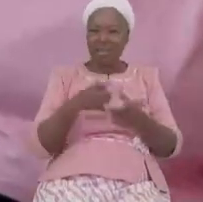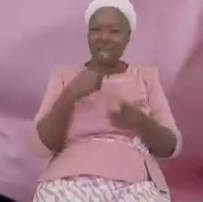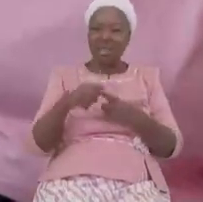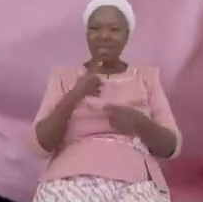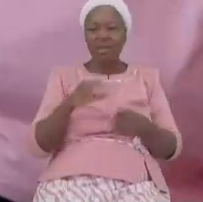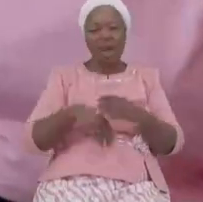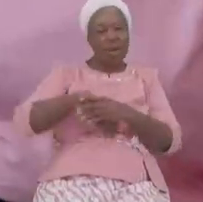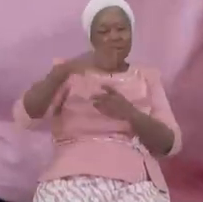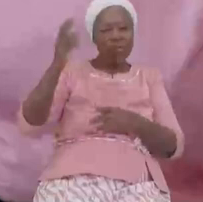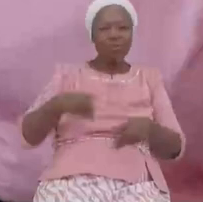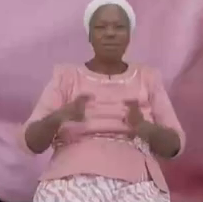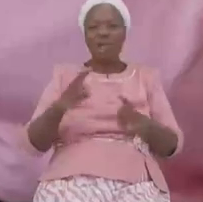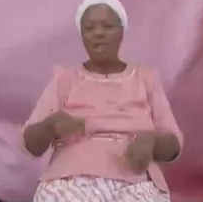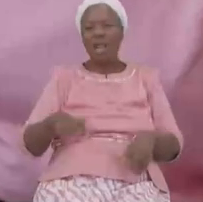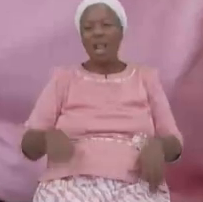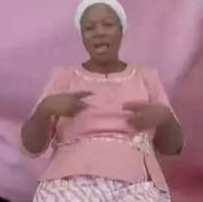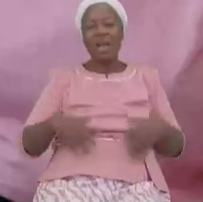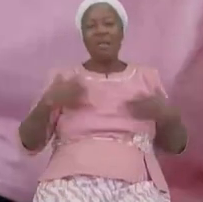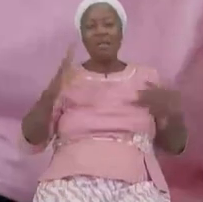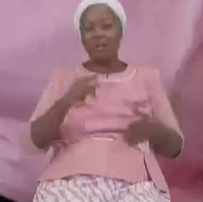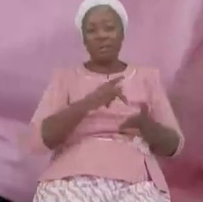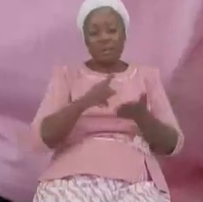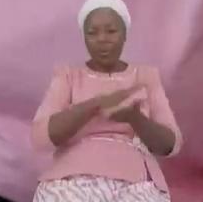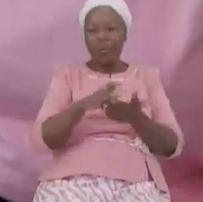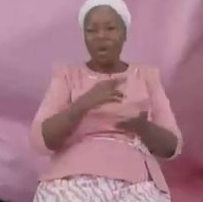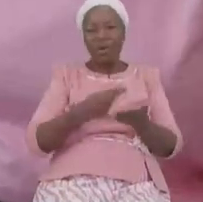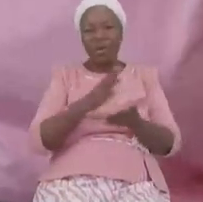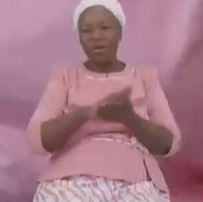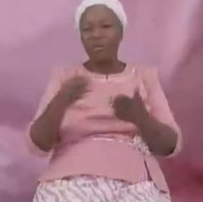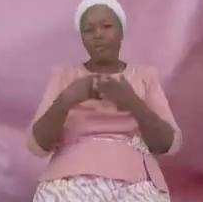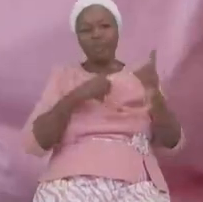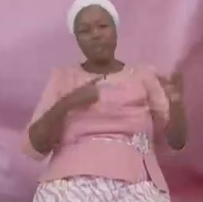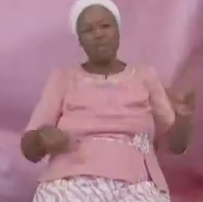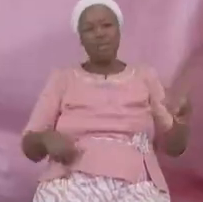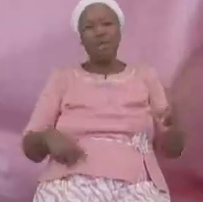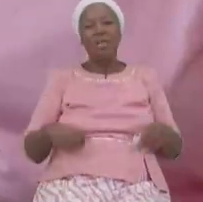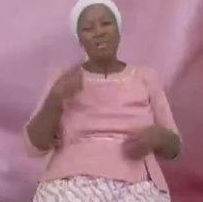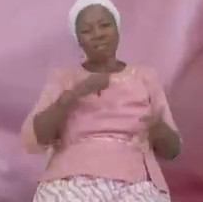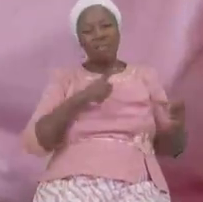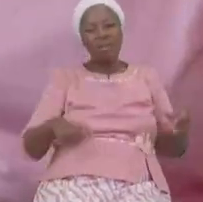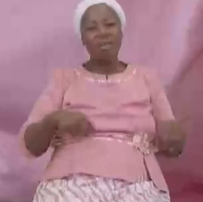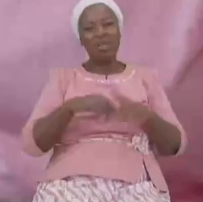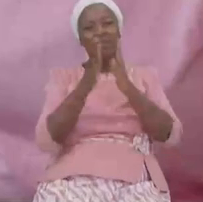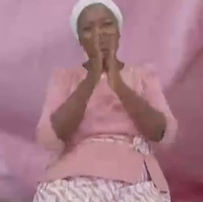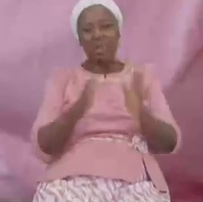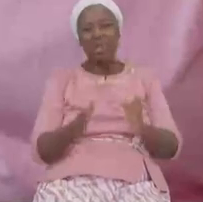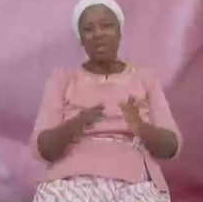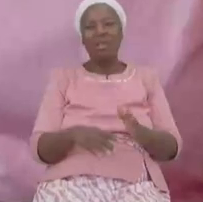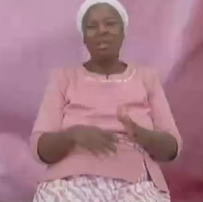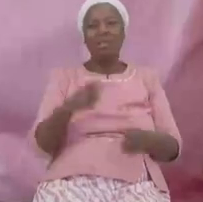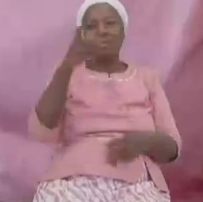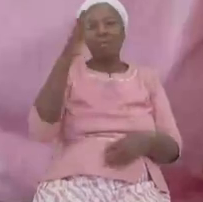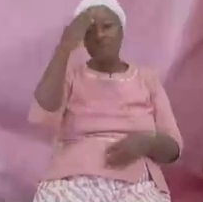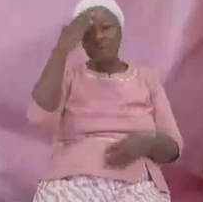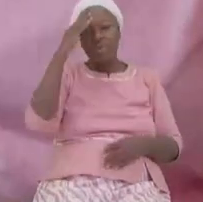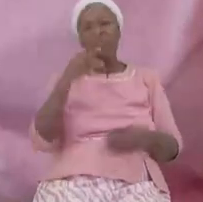sera pure, sera juste devant le Seigneur. Parle au Seigneur, parle au Seigneur. Il sait quand nous